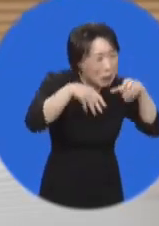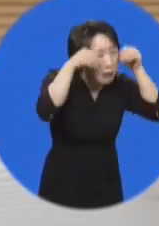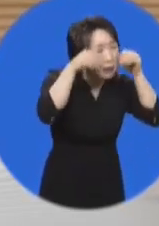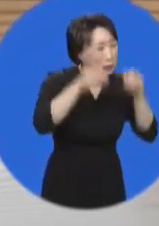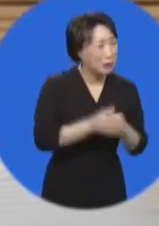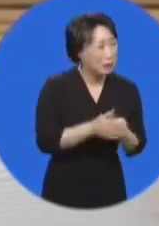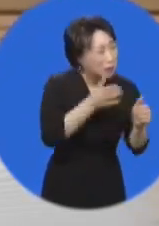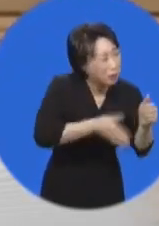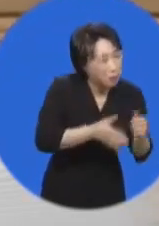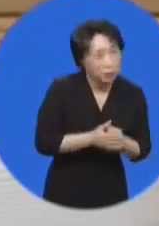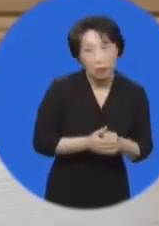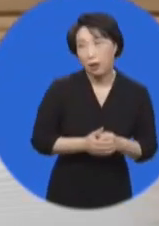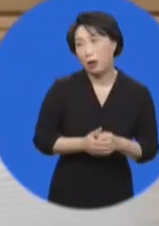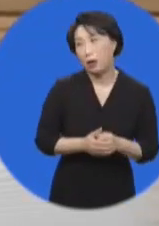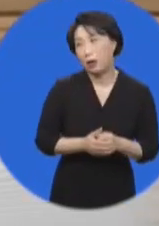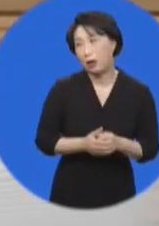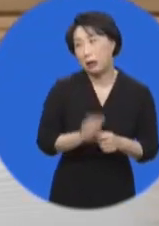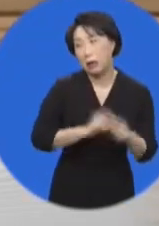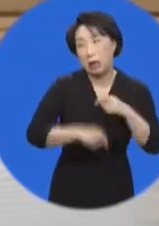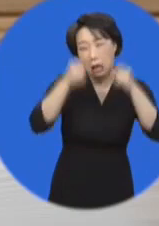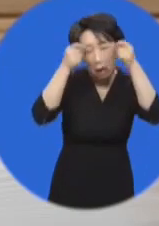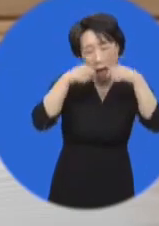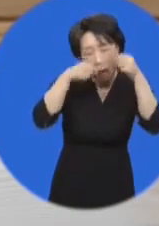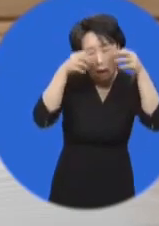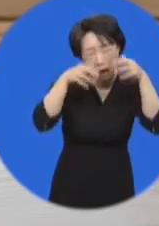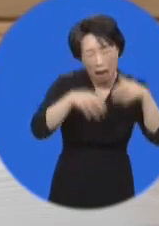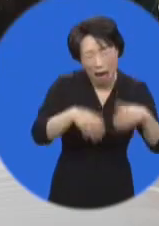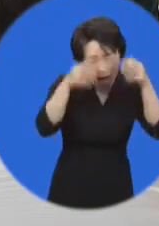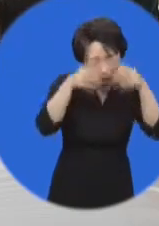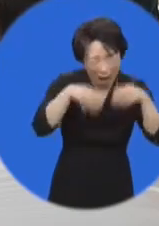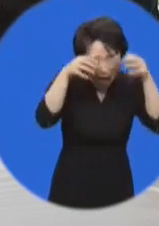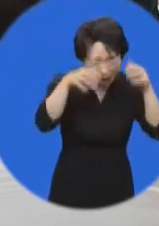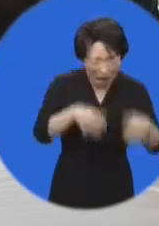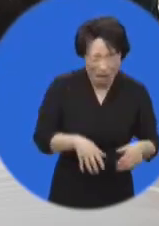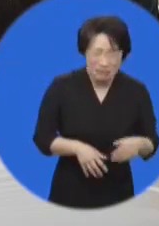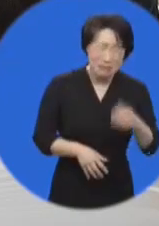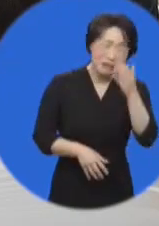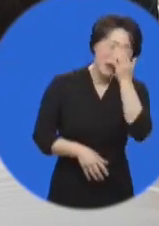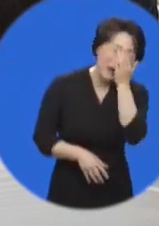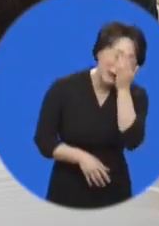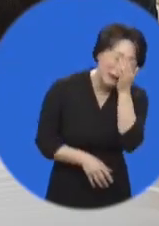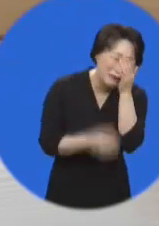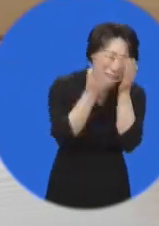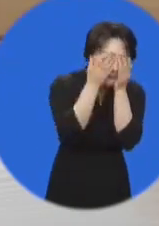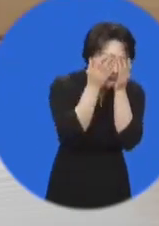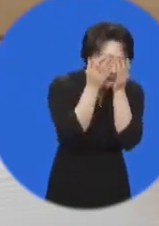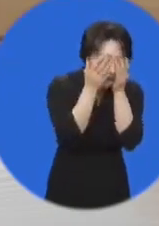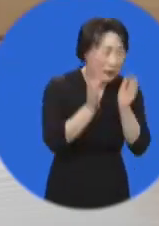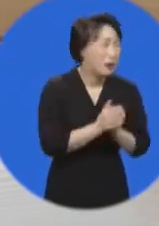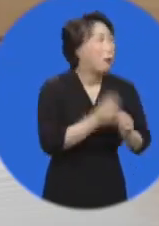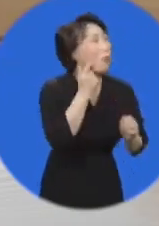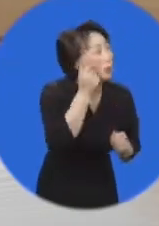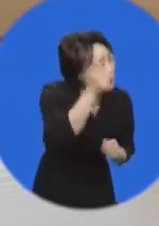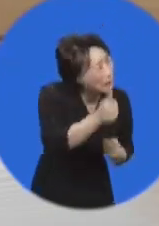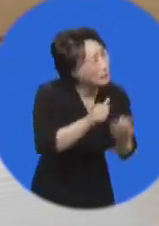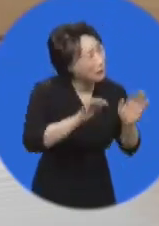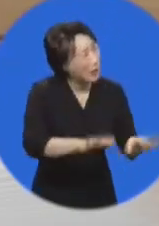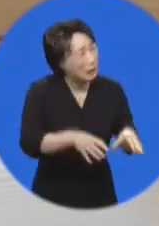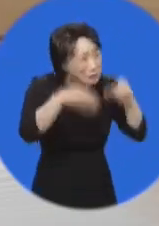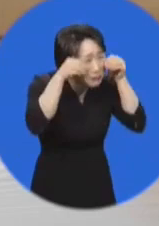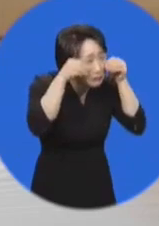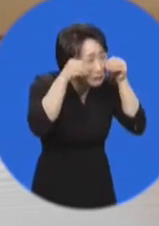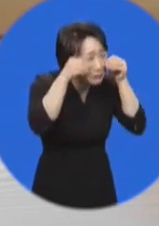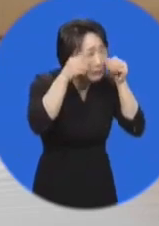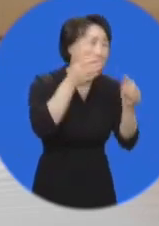목사님 더 누르면 나와 더 크게 울었지 그랬더니 목사님 제발 좀